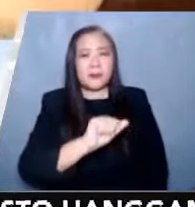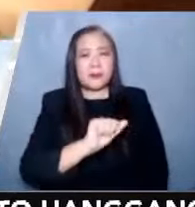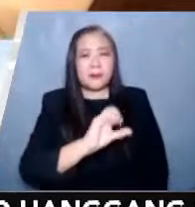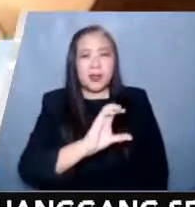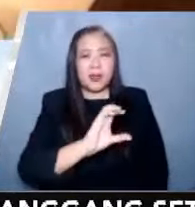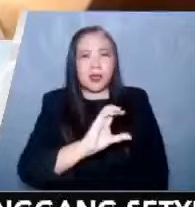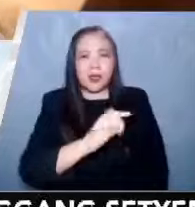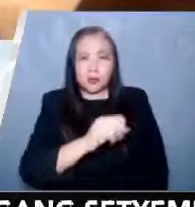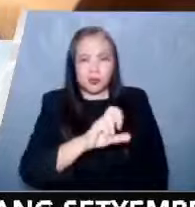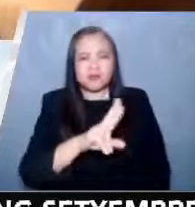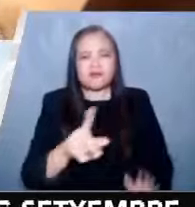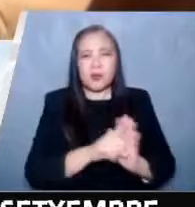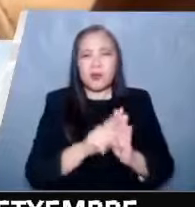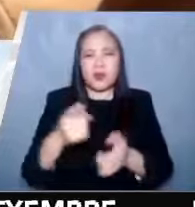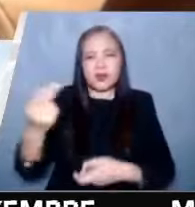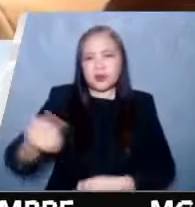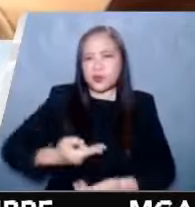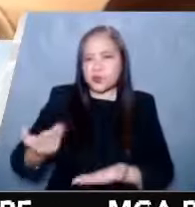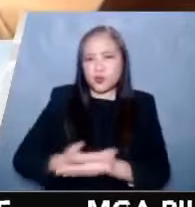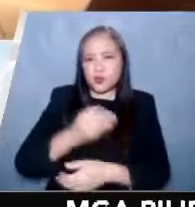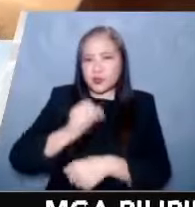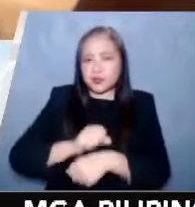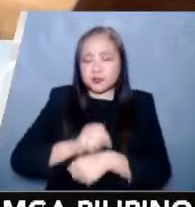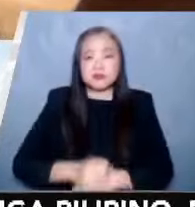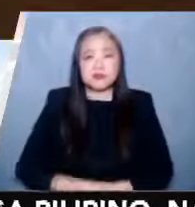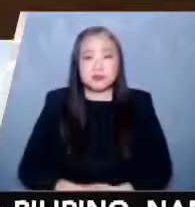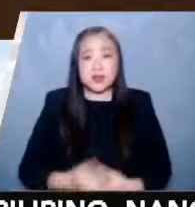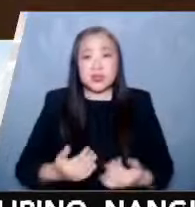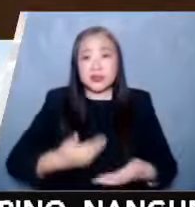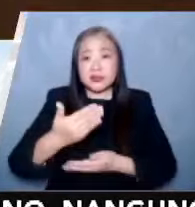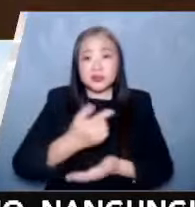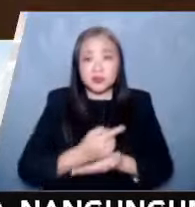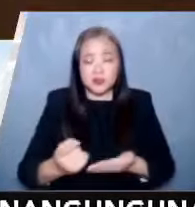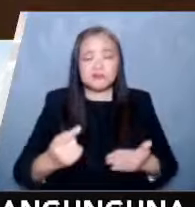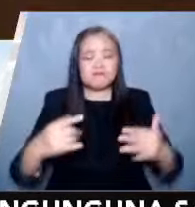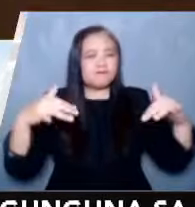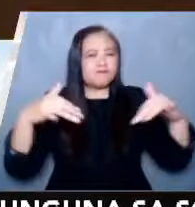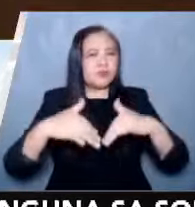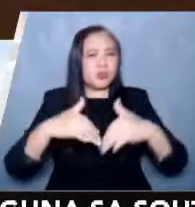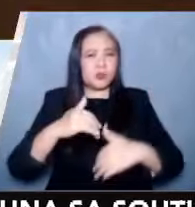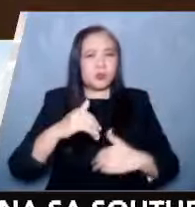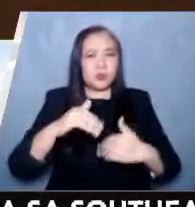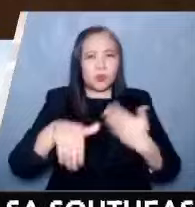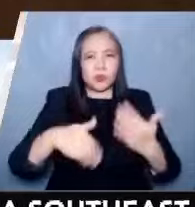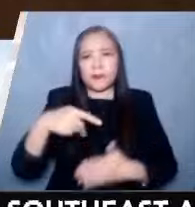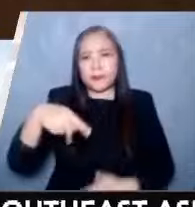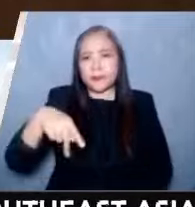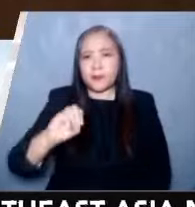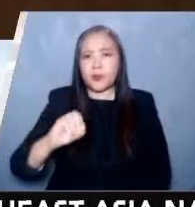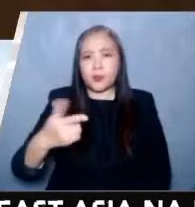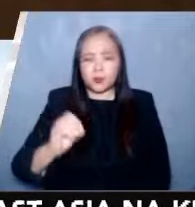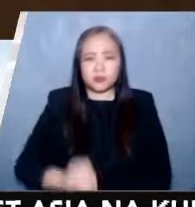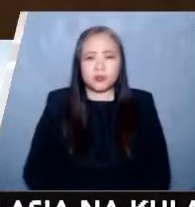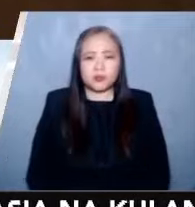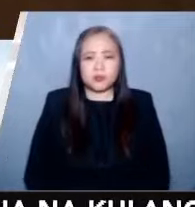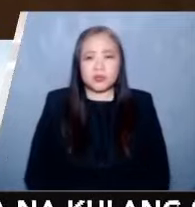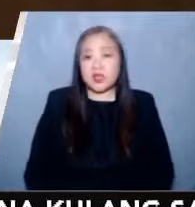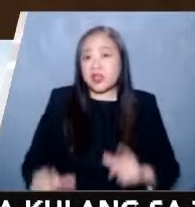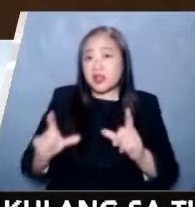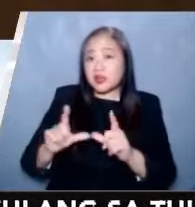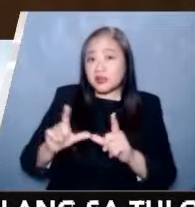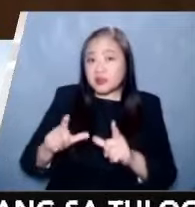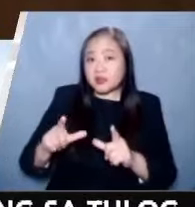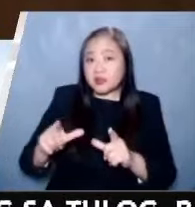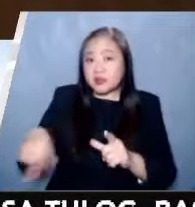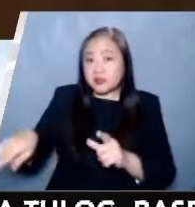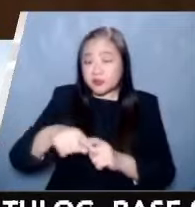Sa susunod na linggo, pupulungin ng PAGCOR ang mga pogo. Ang pinagkakalob ng PAGCOR na lisensya ay isang pribilehyo.